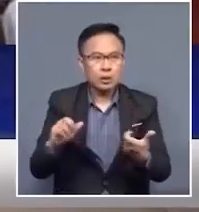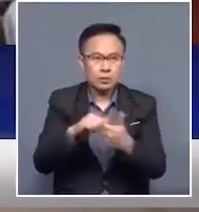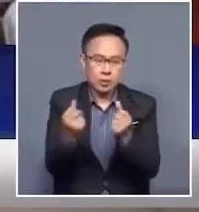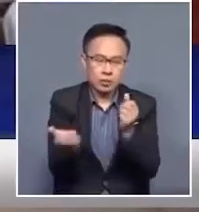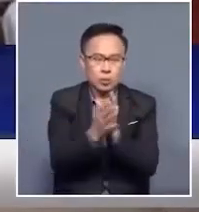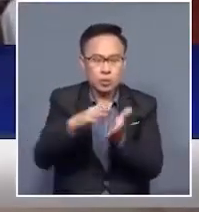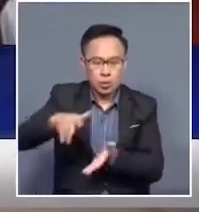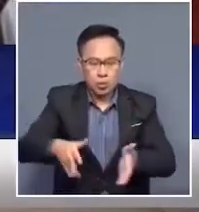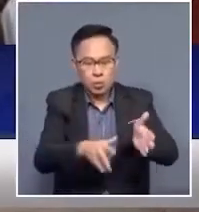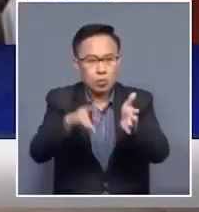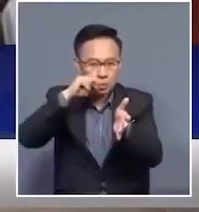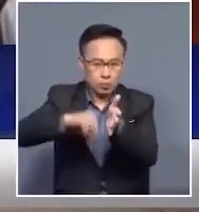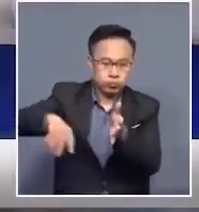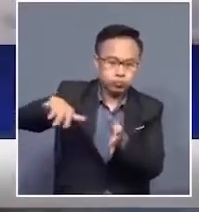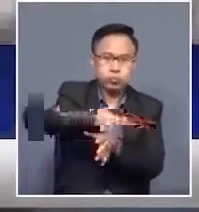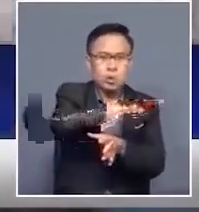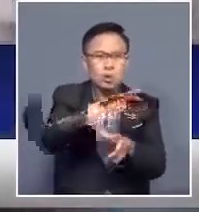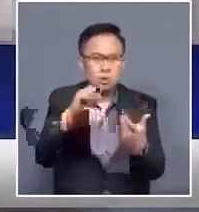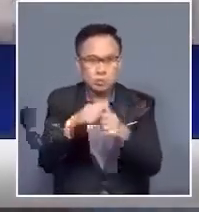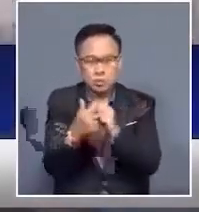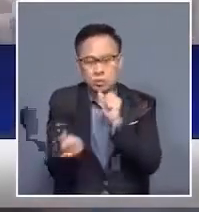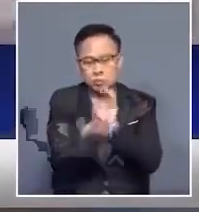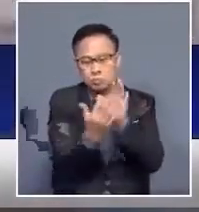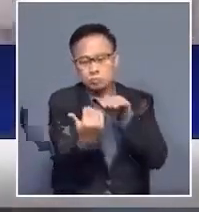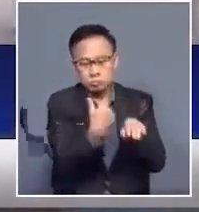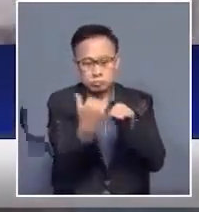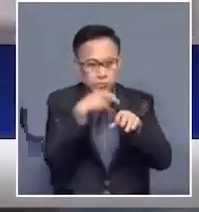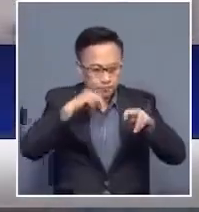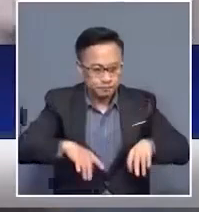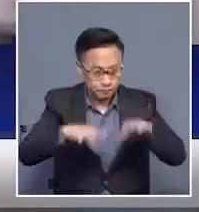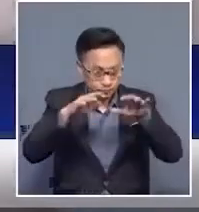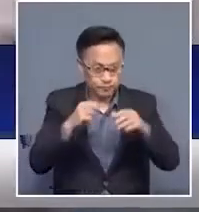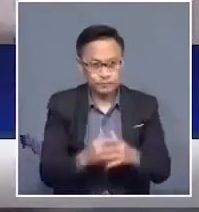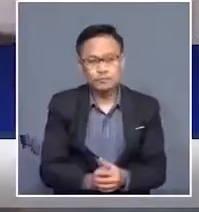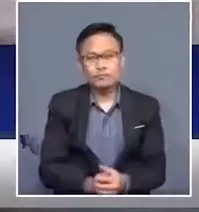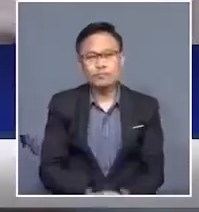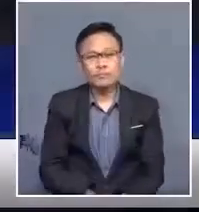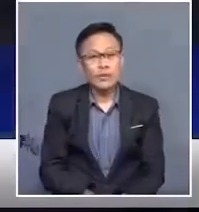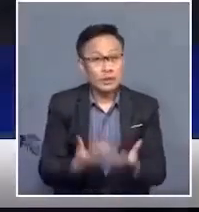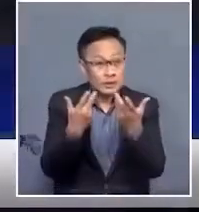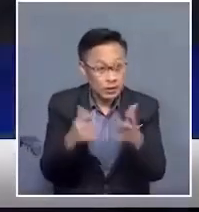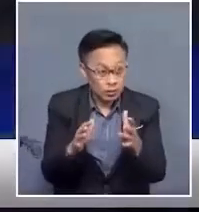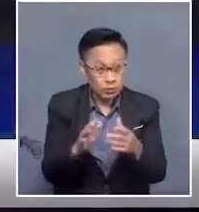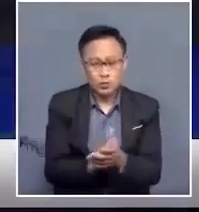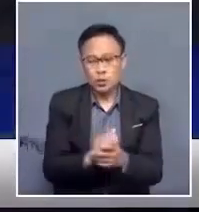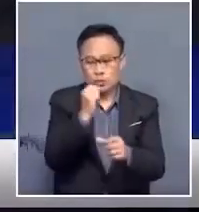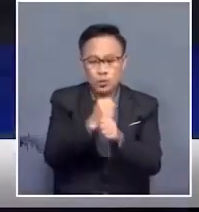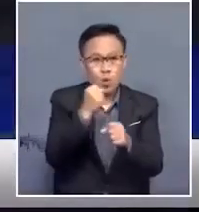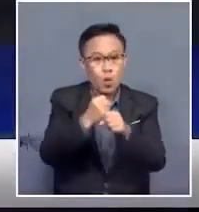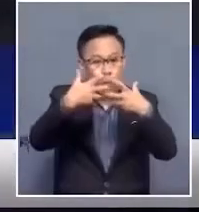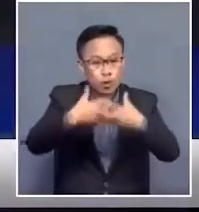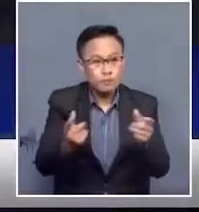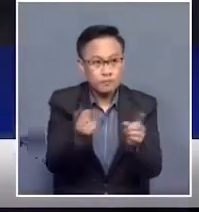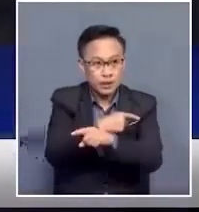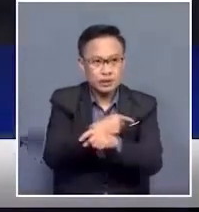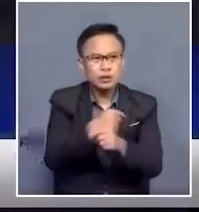นะครับทำให้เกิดปัญหาน้ำท่วมขังที่ถนนนะครับแต่หลังจากนั้นเนี่ยนะครับหลังจากที่เราเนี่ยไปเปลี่ยนอุปกรณ์นะครับคือฟิ